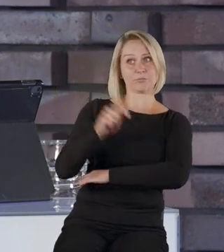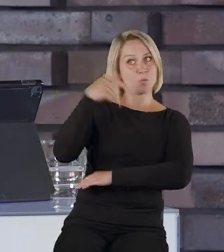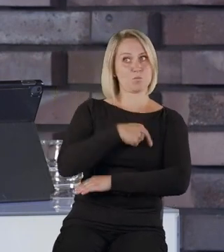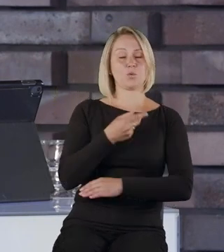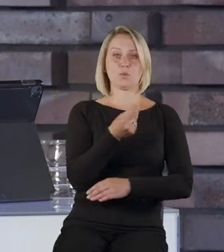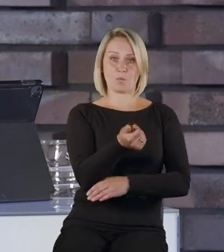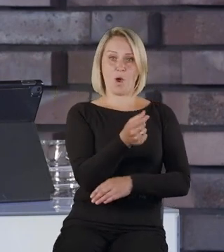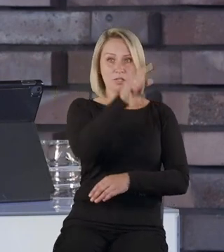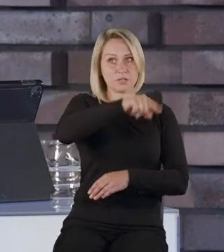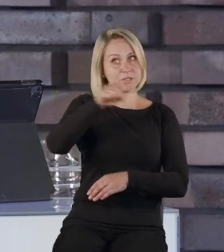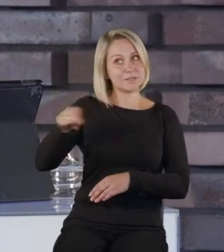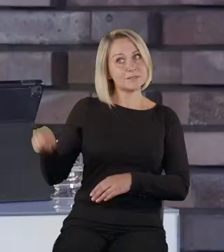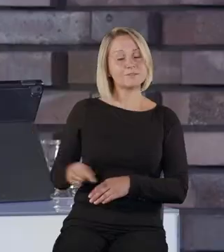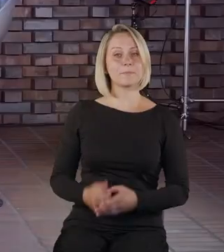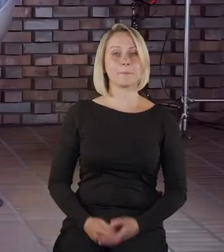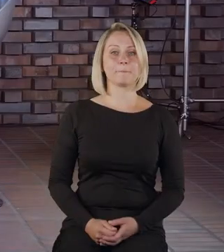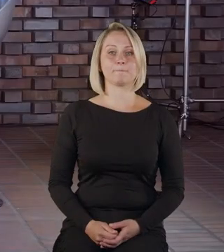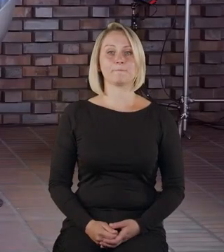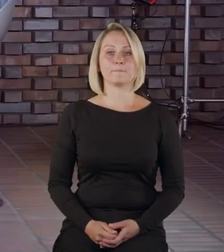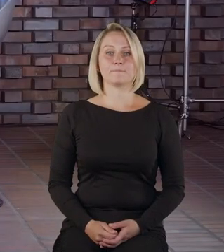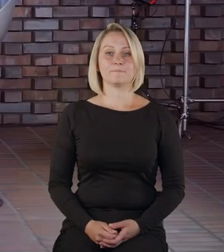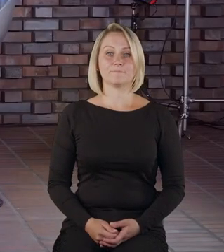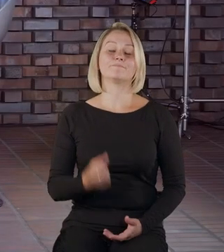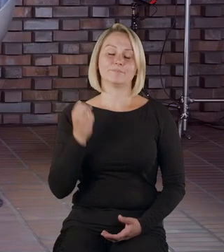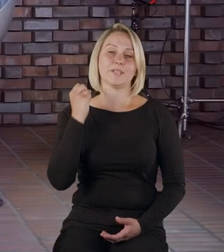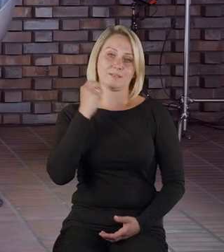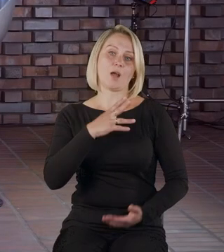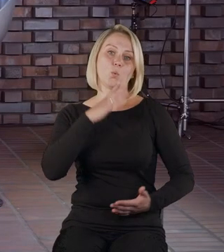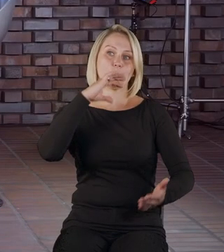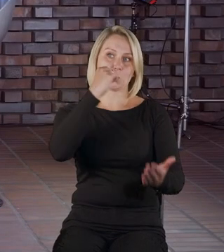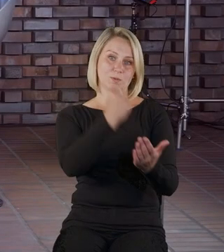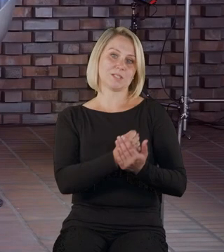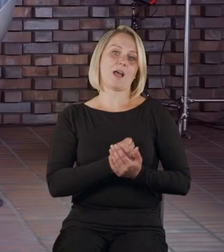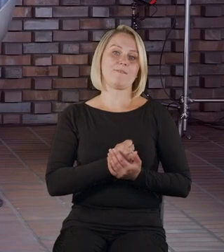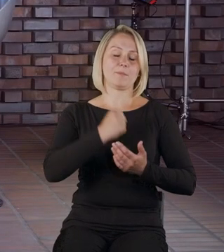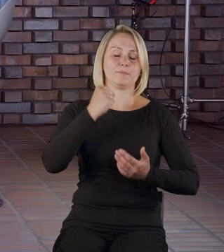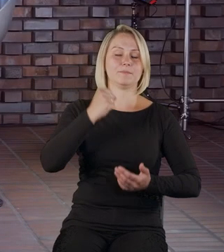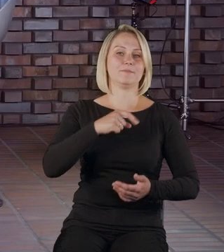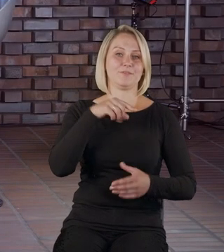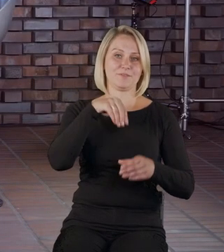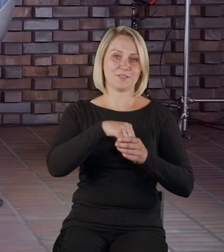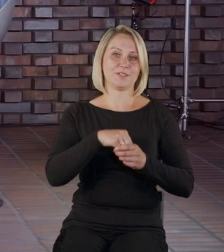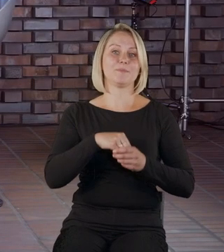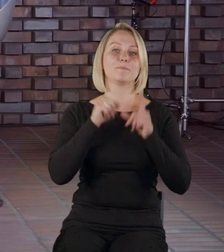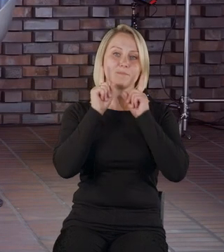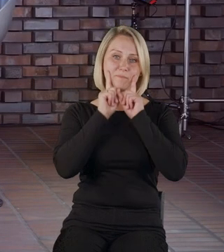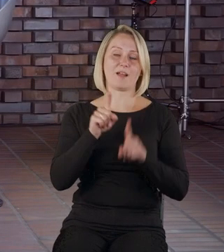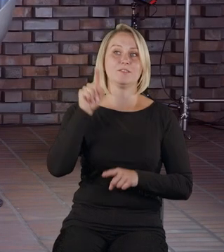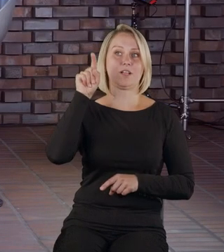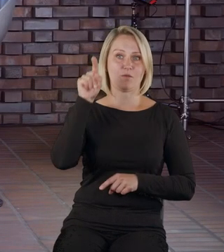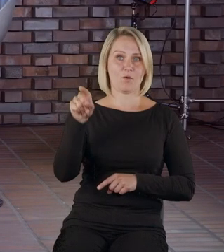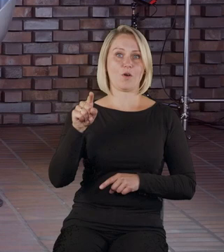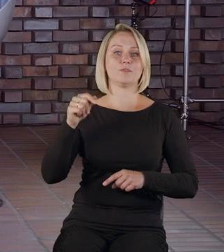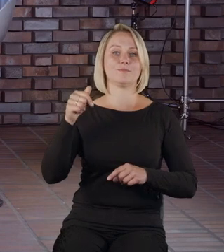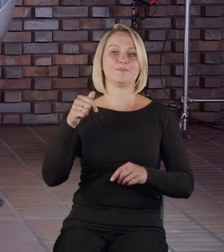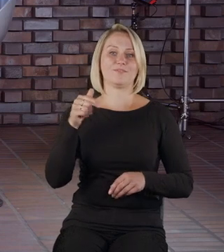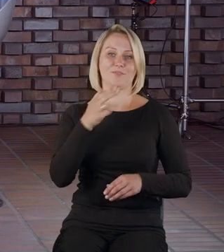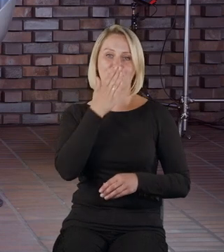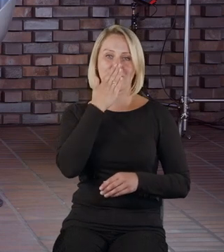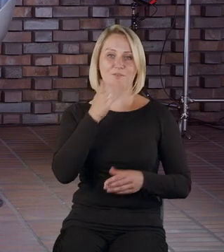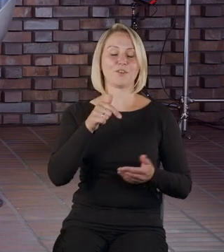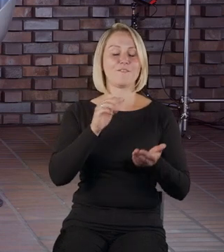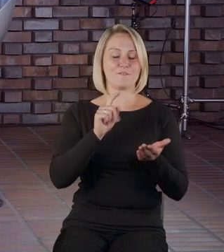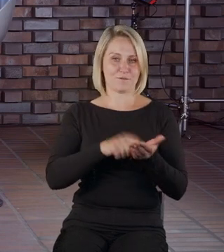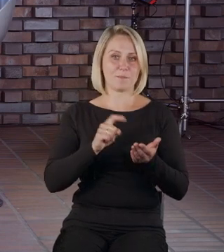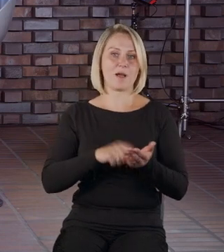za studia na naszym uniwersytecie? No cóż, zgodnie z ustawą Prawo o szkolnictwie wyższym i nauce, rzeczywiście ustawa ta przewiduje, że